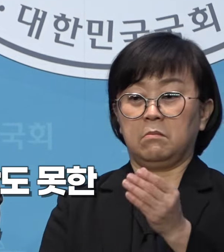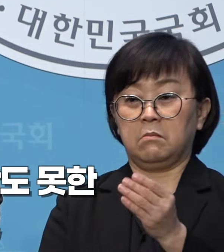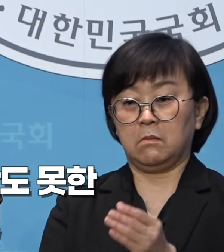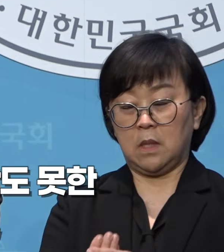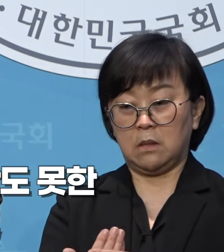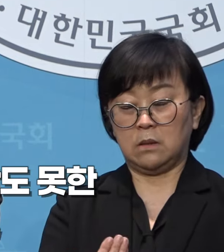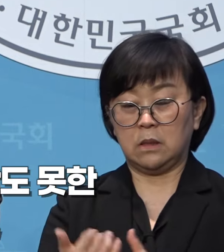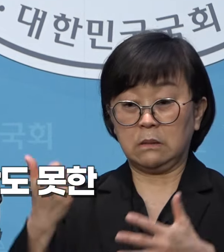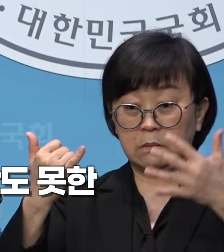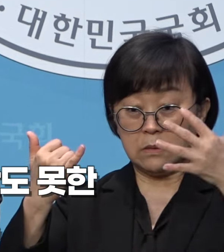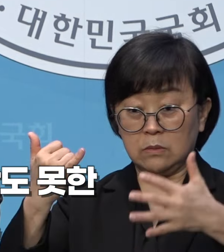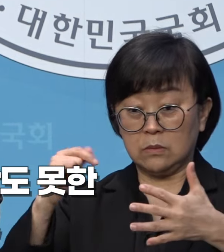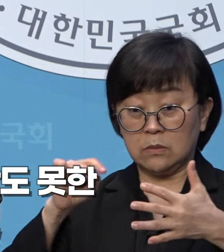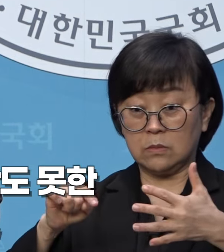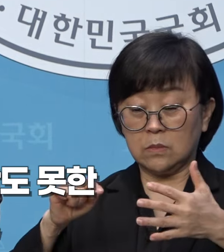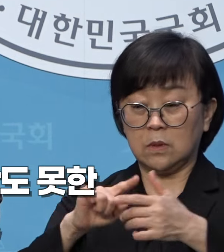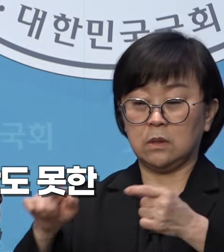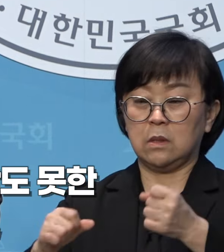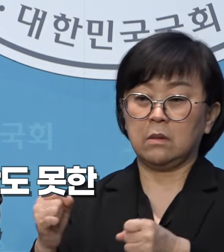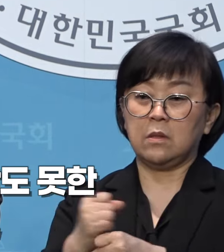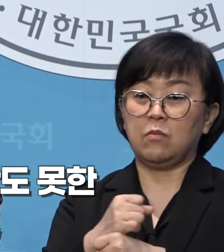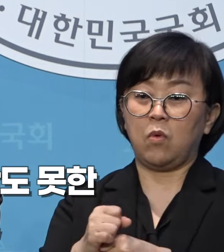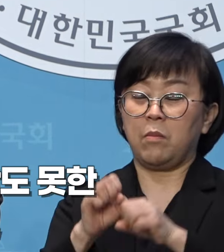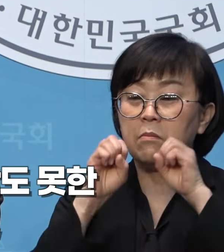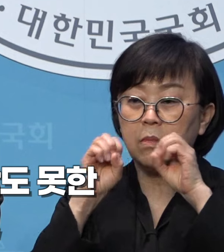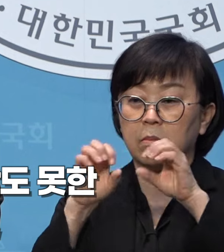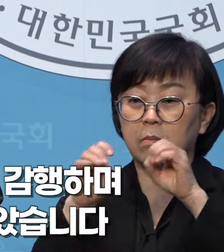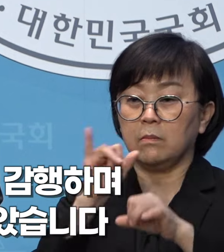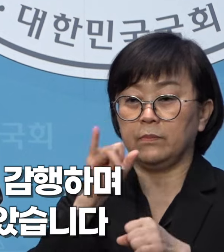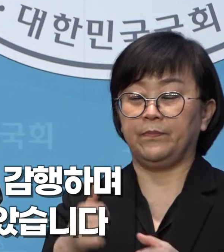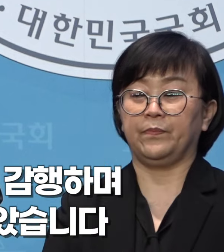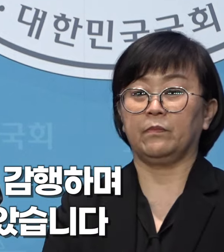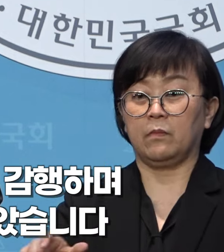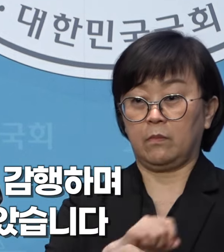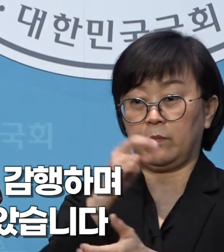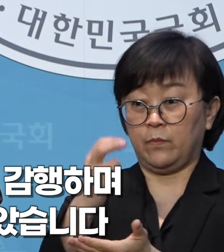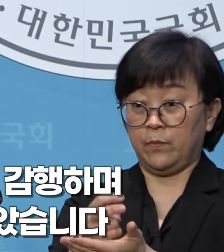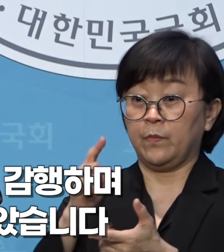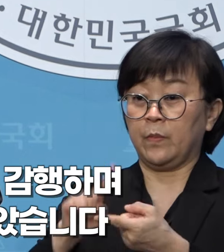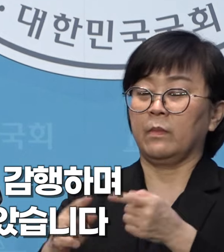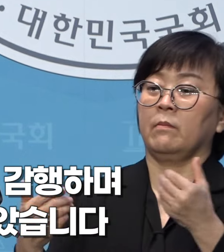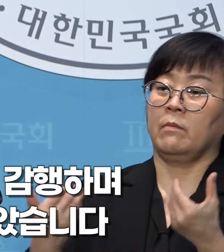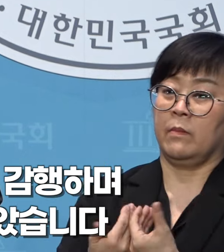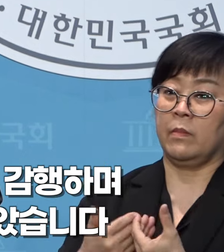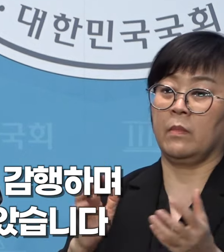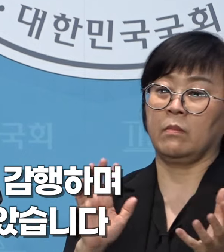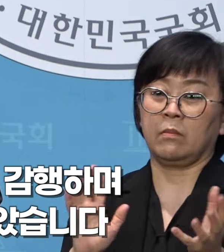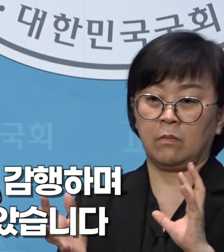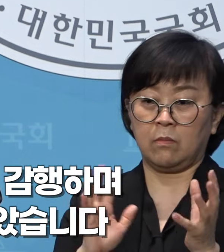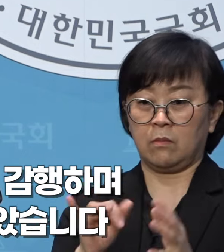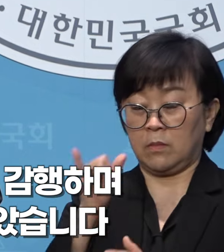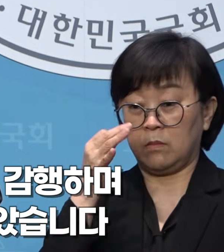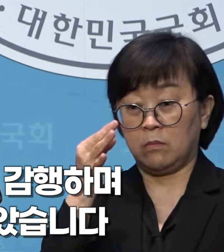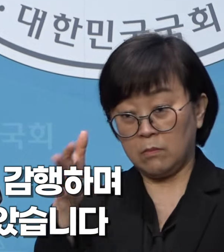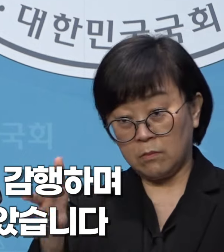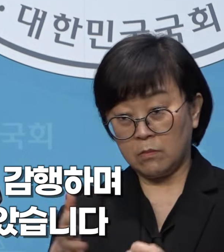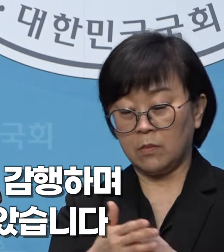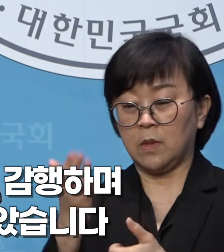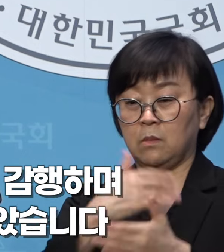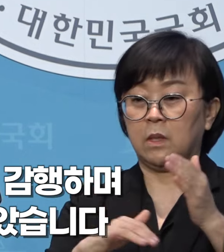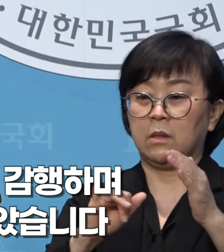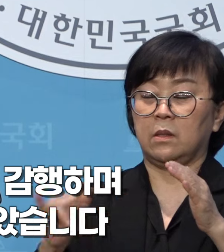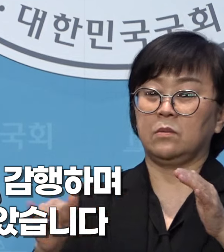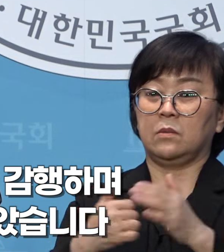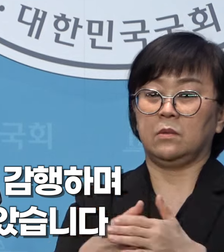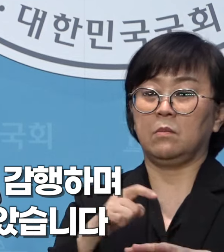극우 유튜버만도 못한 음모론을 퍼뜨렸고 특별법에 대한 반대 토론까지 감행하며 유가족의